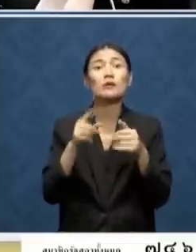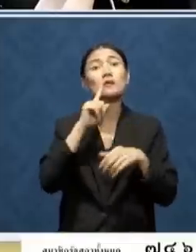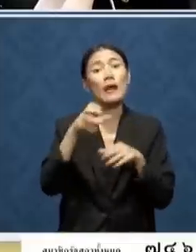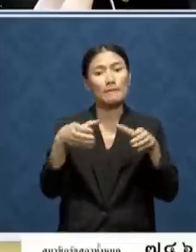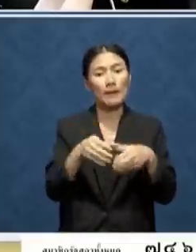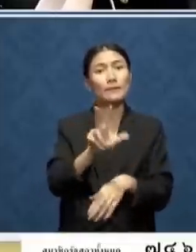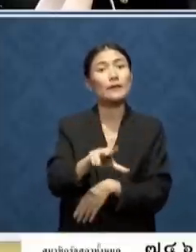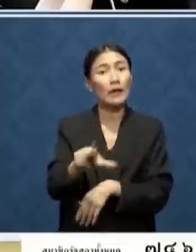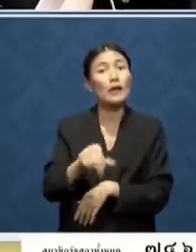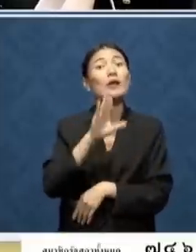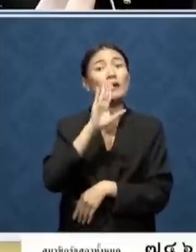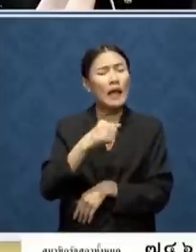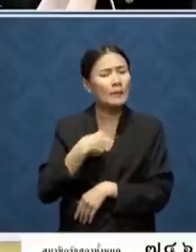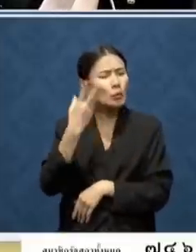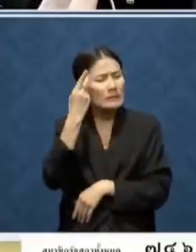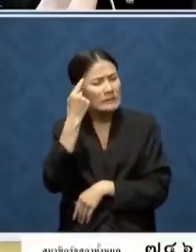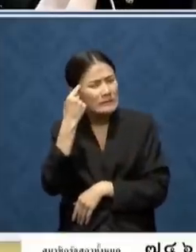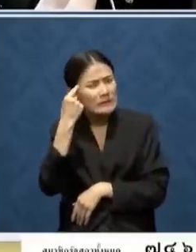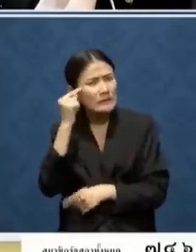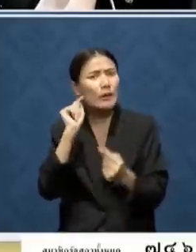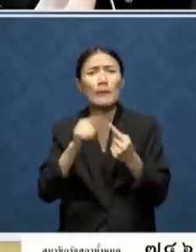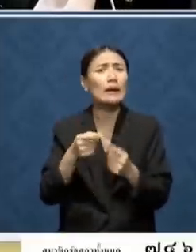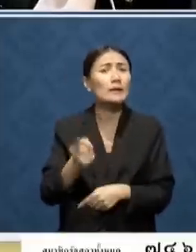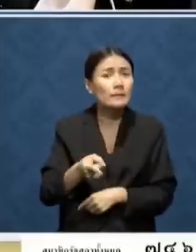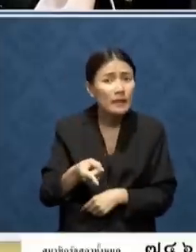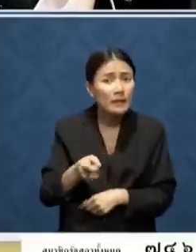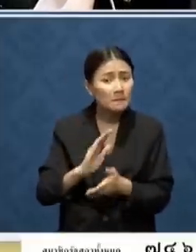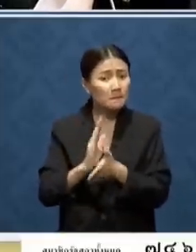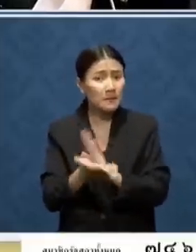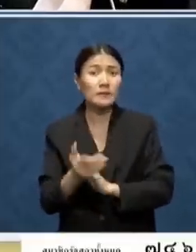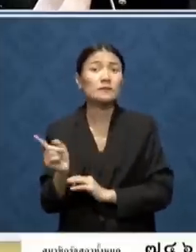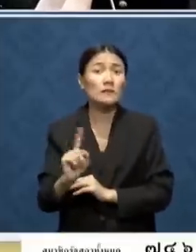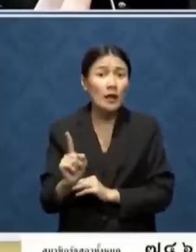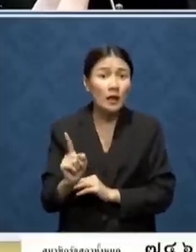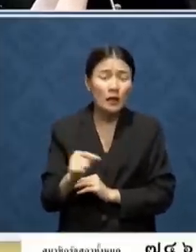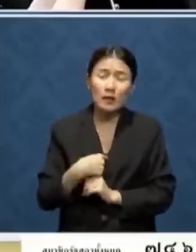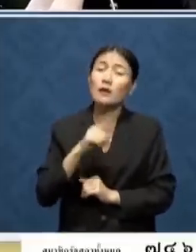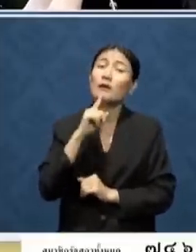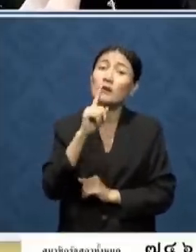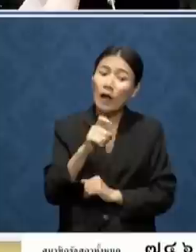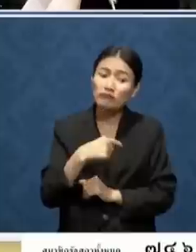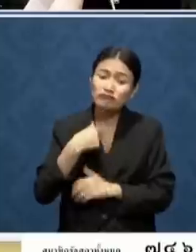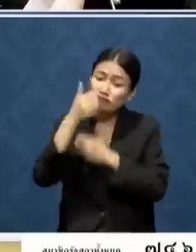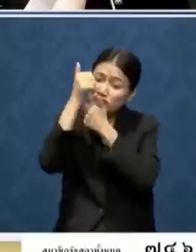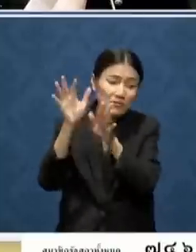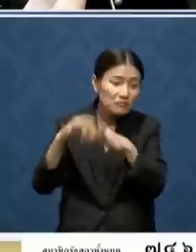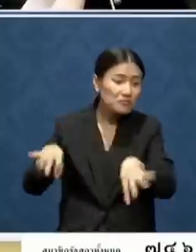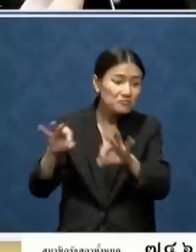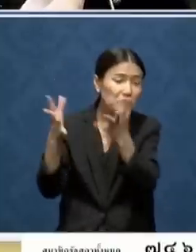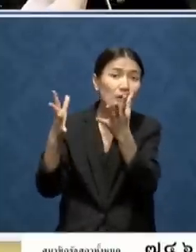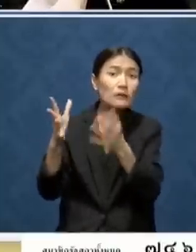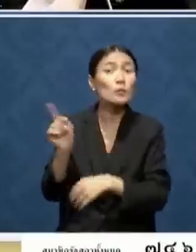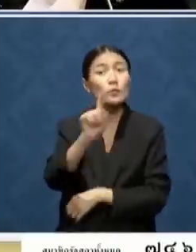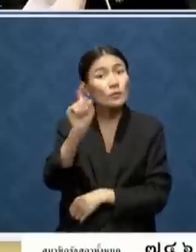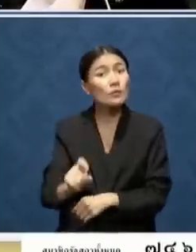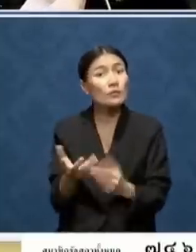เพื่อไทยยังคงเดิมหรือว่าเปลี่ยนไปแล้วกันแน่หรือท่านเห็นว่ามันไม่ได้มีความสำคัญอีกต่อไปนะคะบริบทได้เปลี่ยนไป